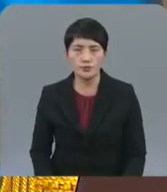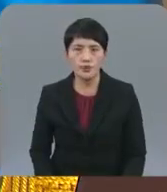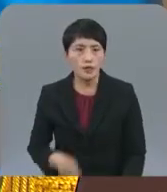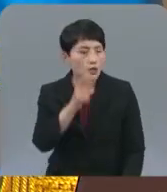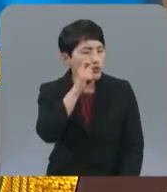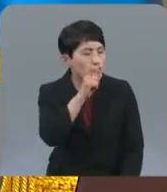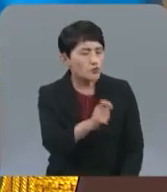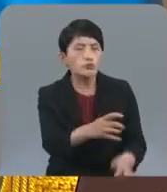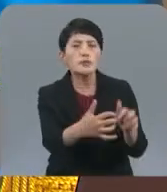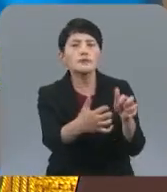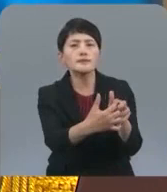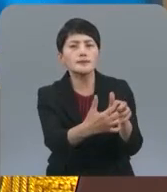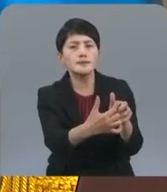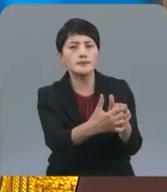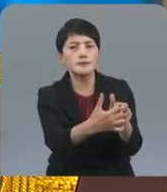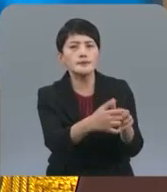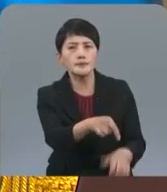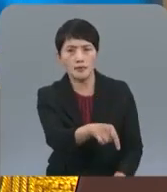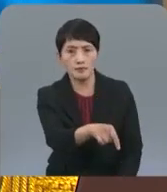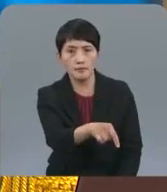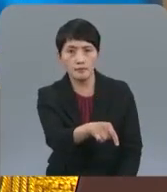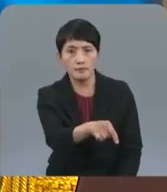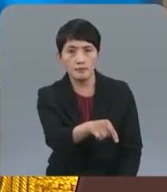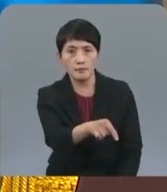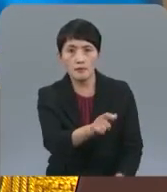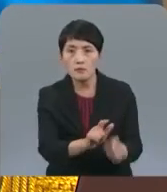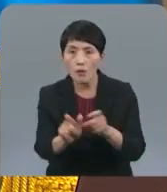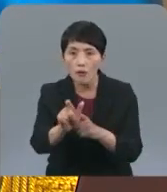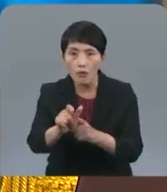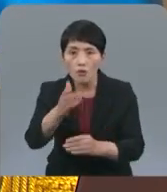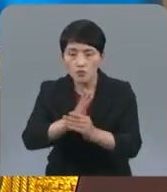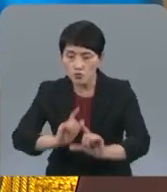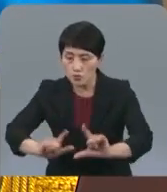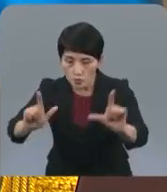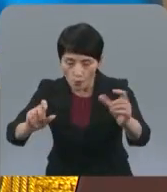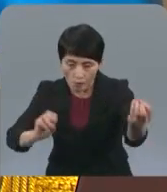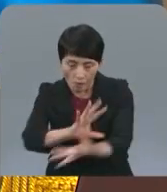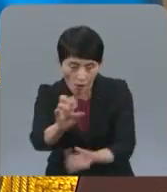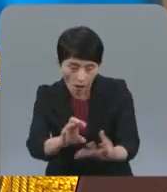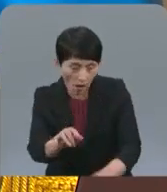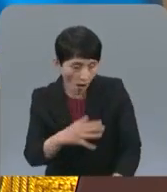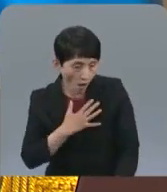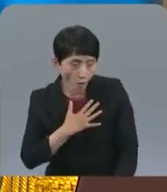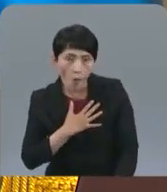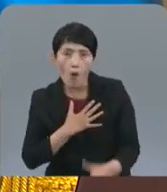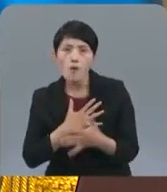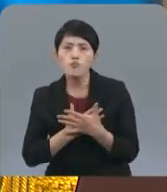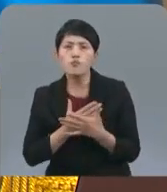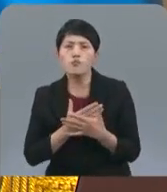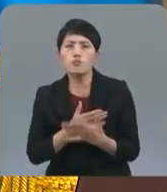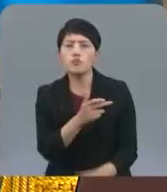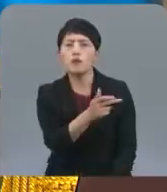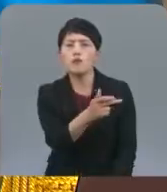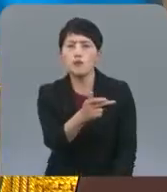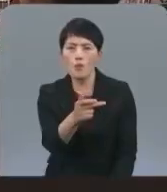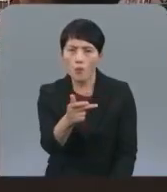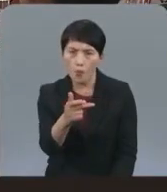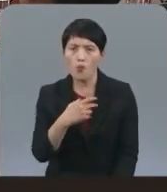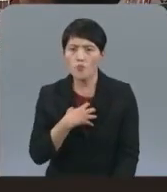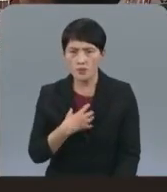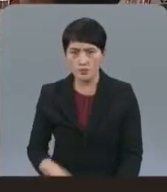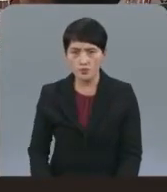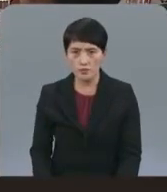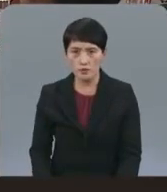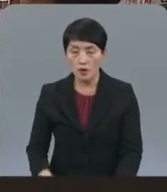Ича нового роста инци задния восстановления экономи должно сохранять тельность и